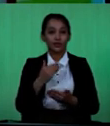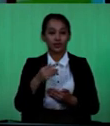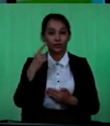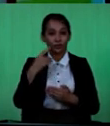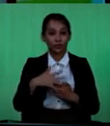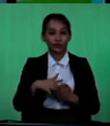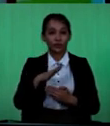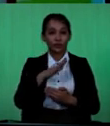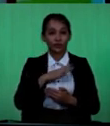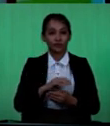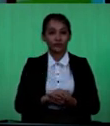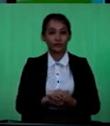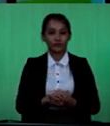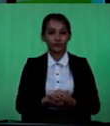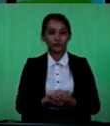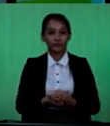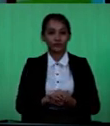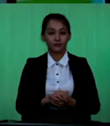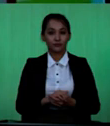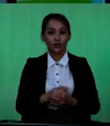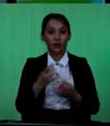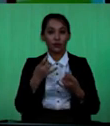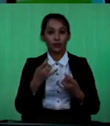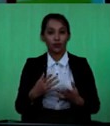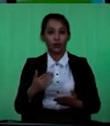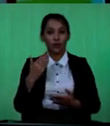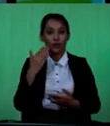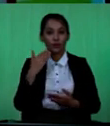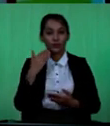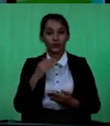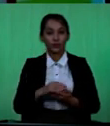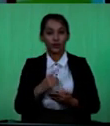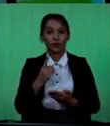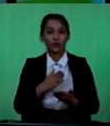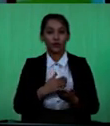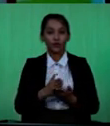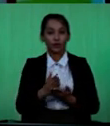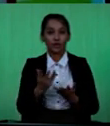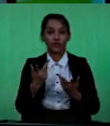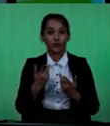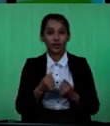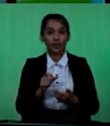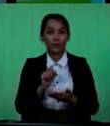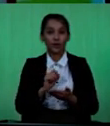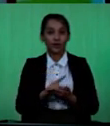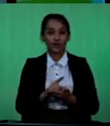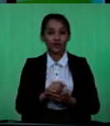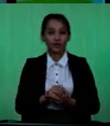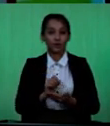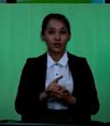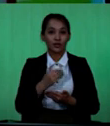tushunarli bo'ldimi? Bu oddiy, oson bir yo'li masala edi. Bu masalada